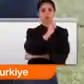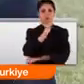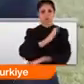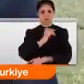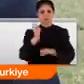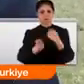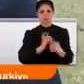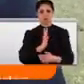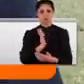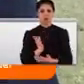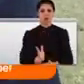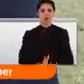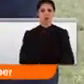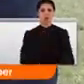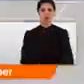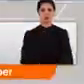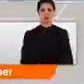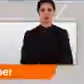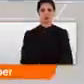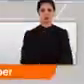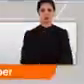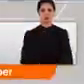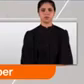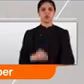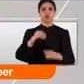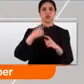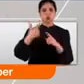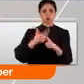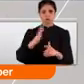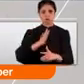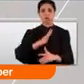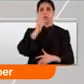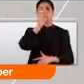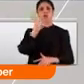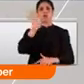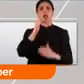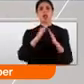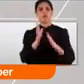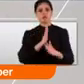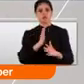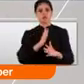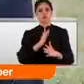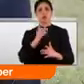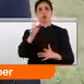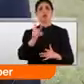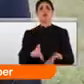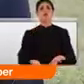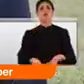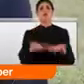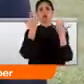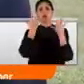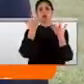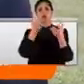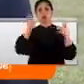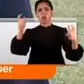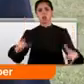Siz kepçeyle kamyonu aynen görünce parayı verdiniz. İçinde oteli var, 550 tane konut var, spot pazarı var. Besbek bir yerdir, Urfa'nın